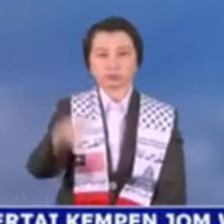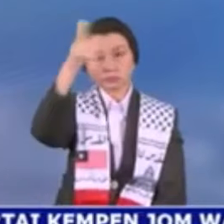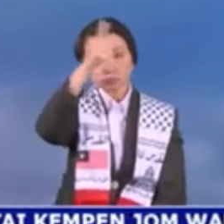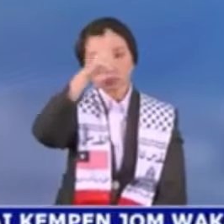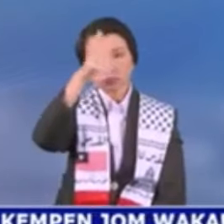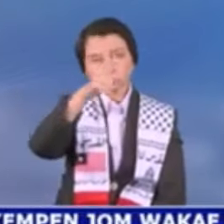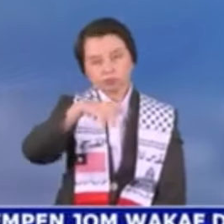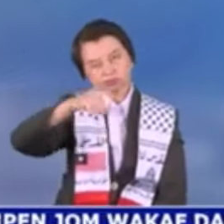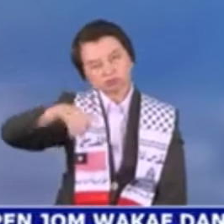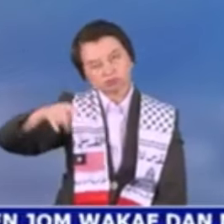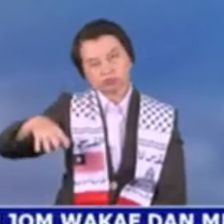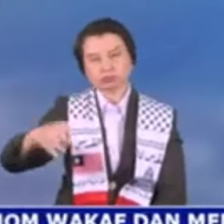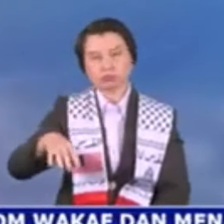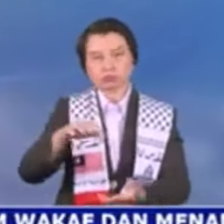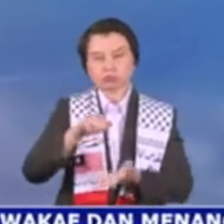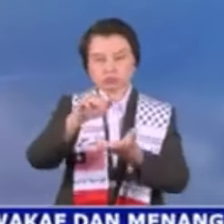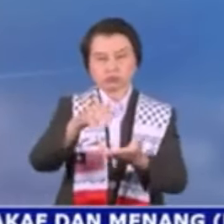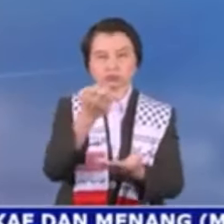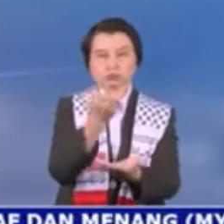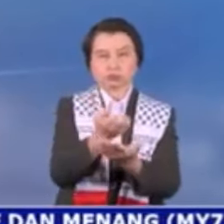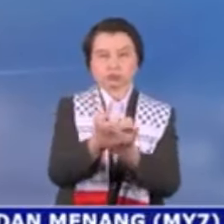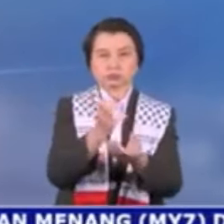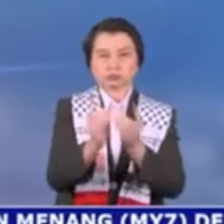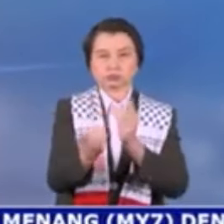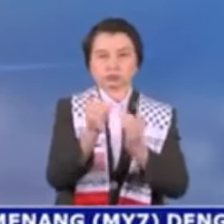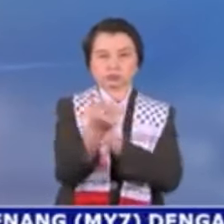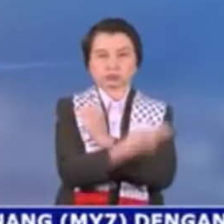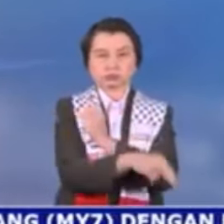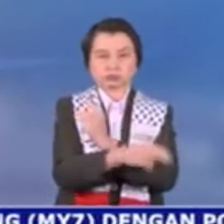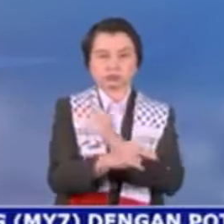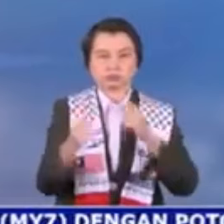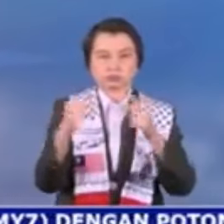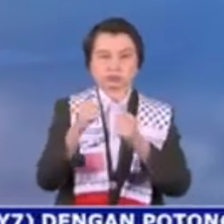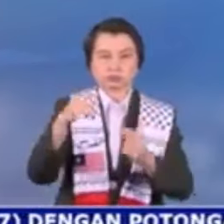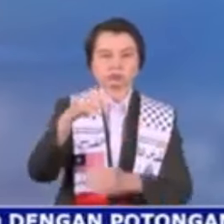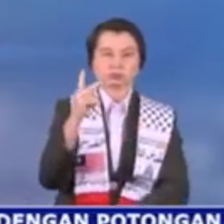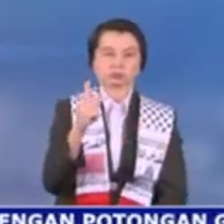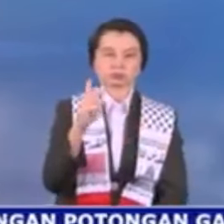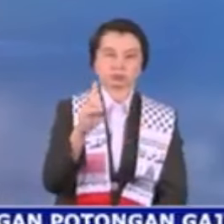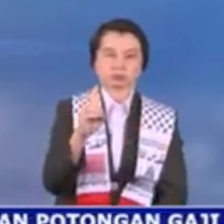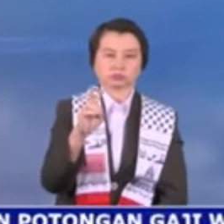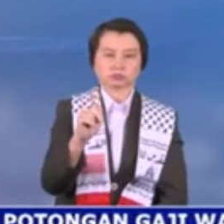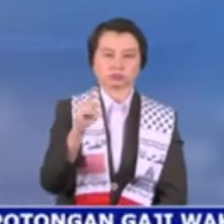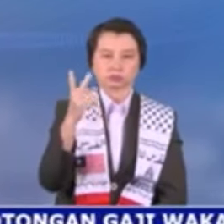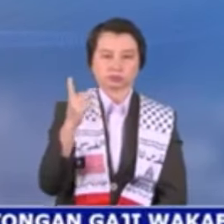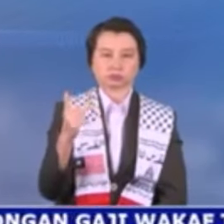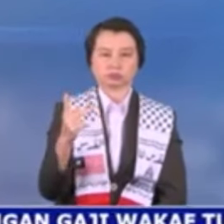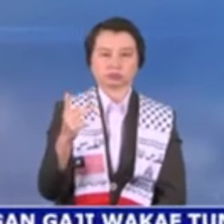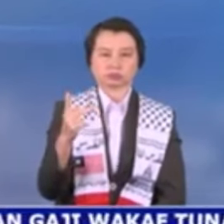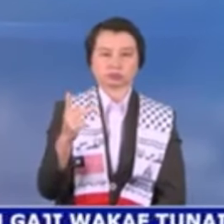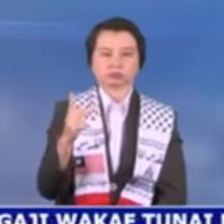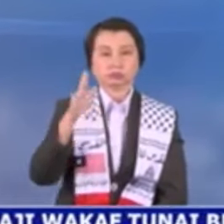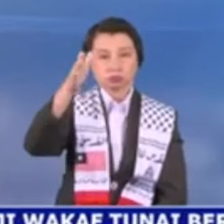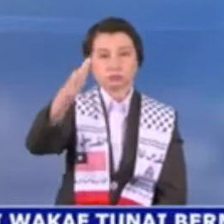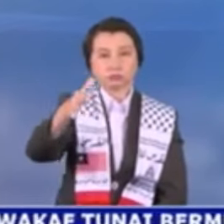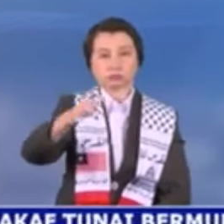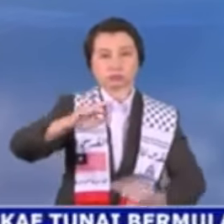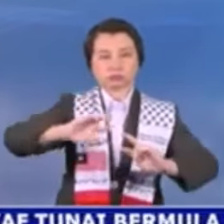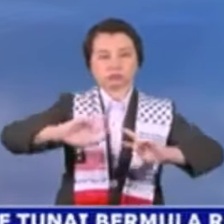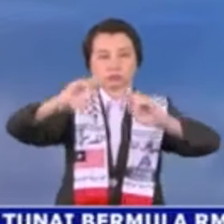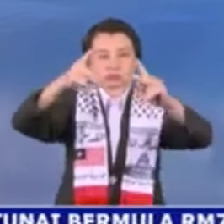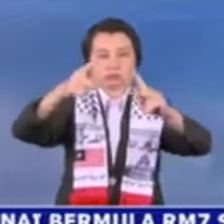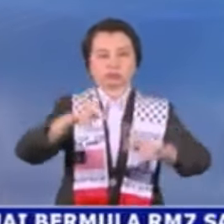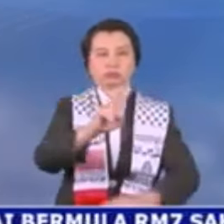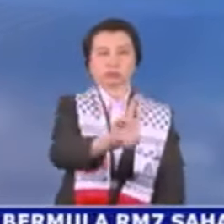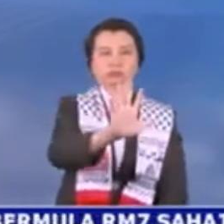Kerajaan mengunjurkan sumbangan ekonomi digital negara kepada keluaran dalam negara kasar KDNK akan melonjak